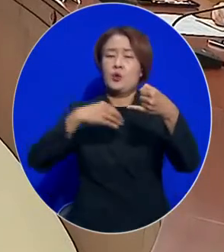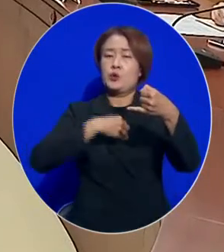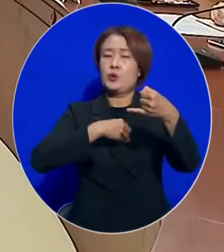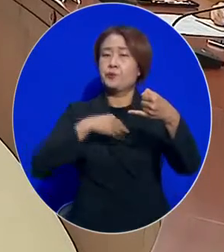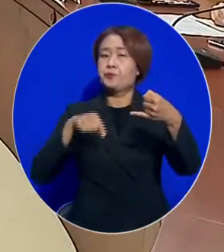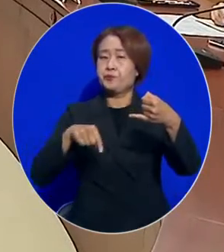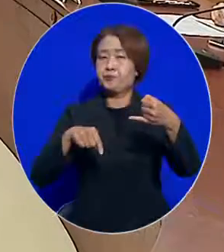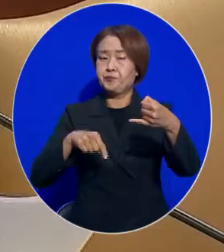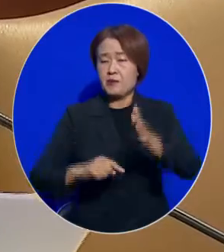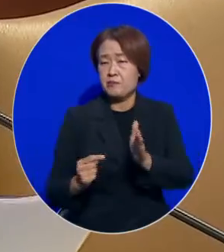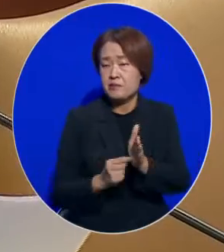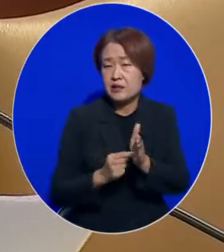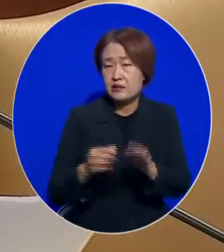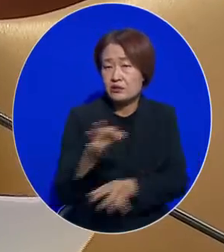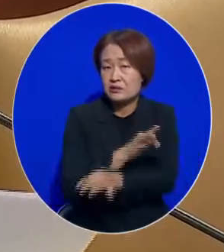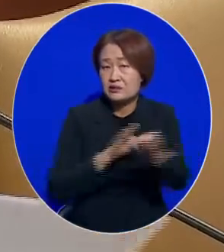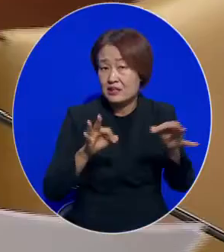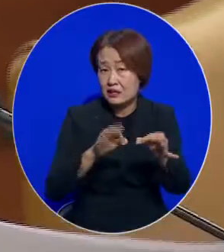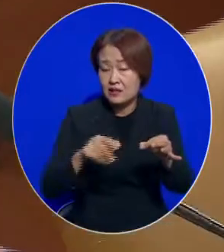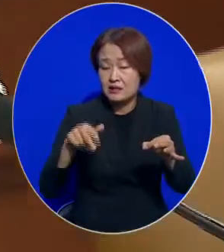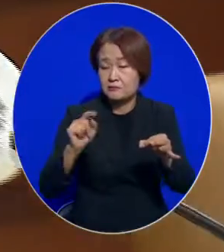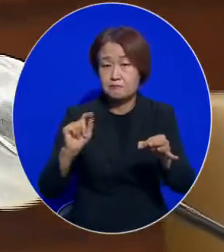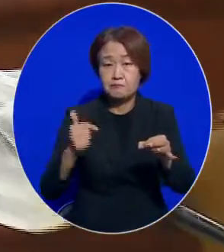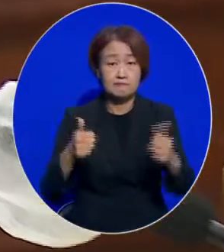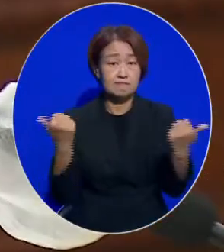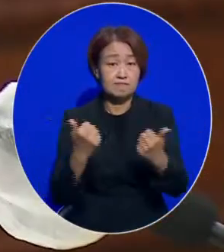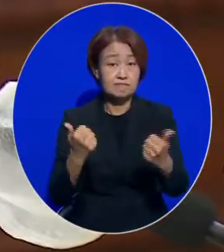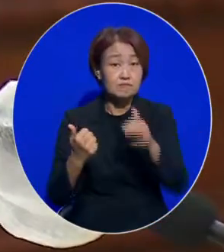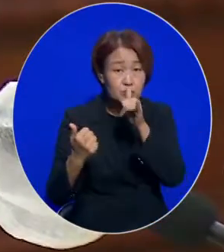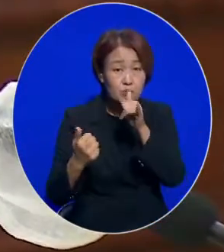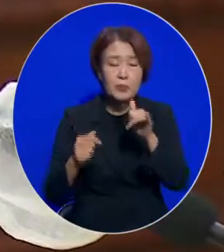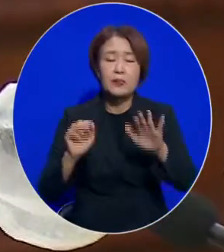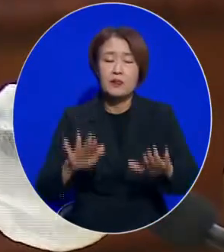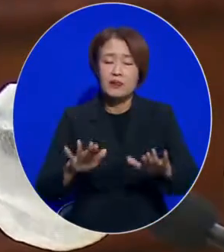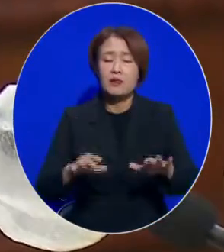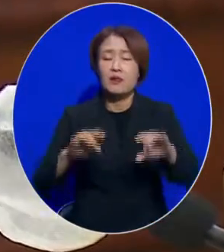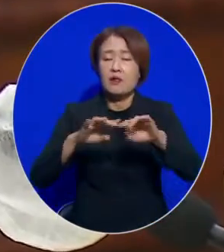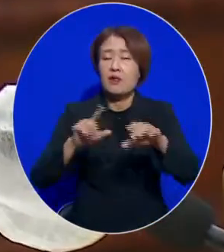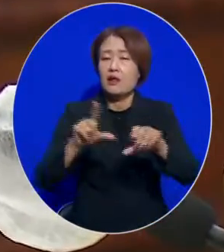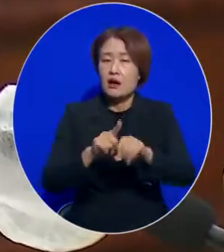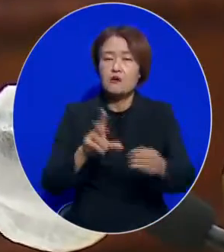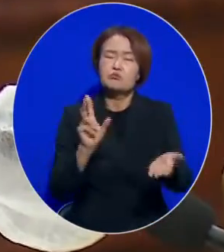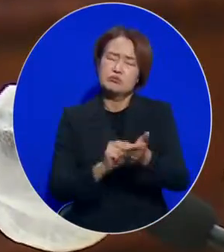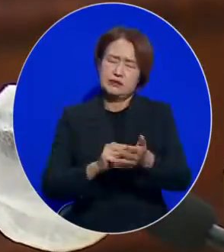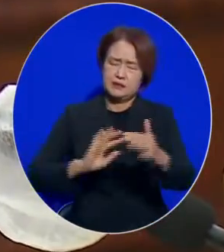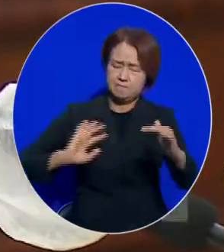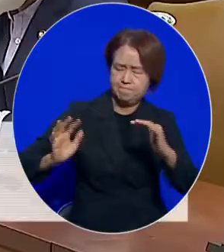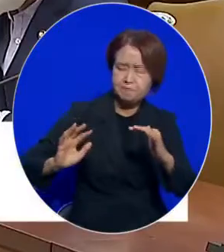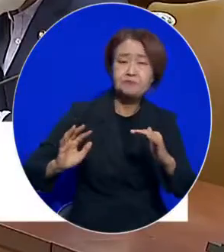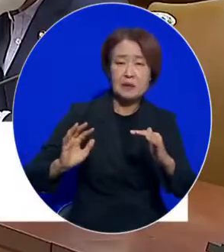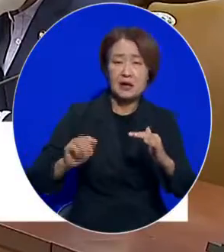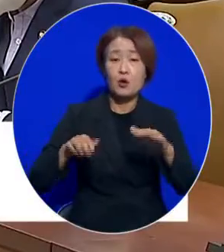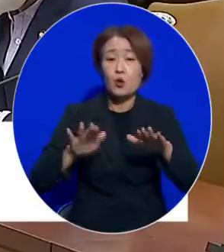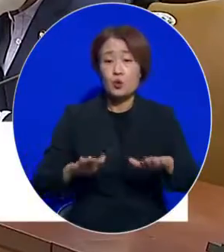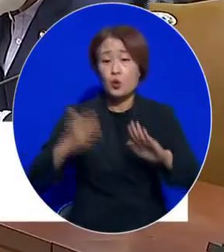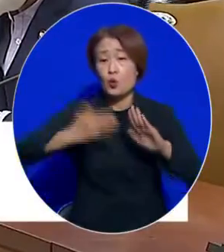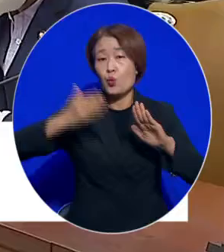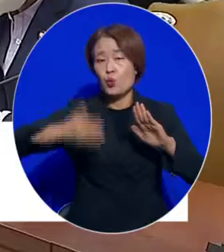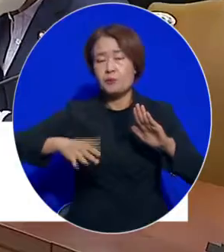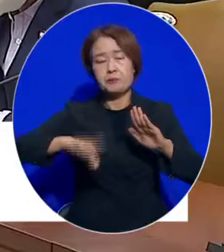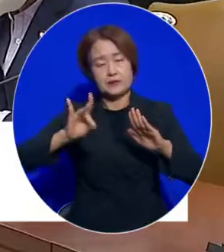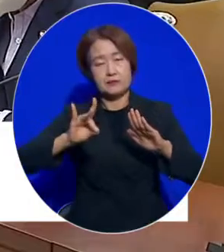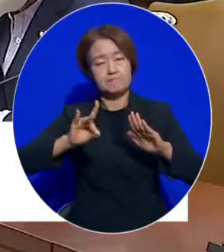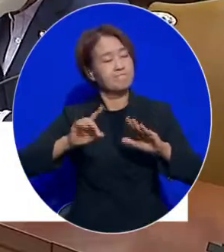열린 비상경제장관회의에서 참석자들은 에너지 문제를 집중 논의했습니다. 추 부총리는